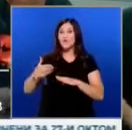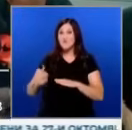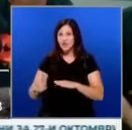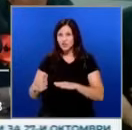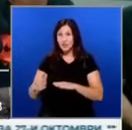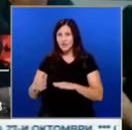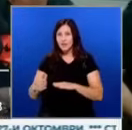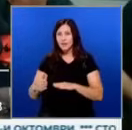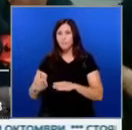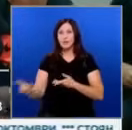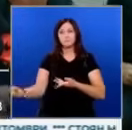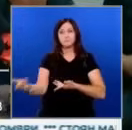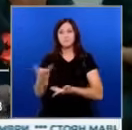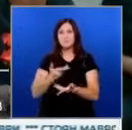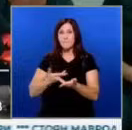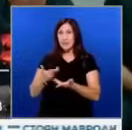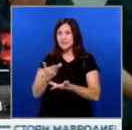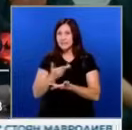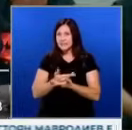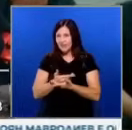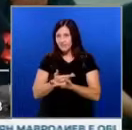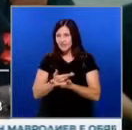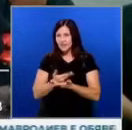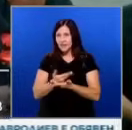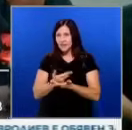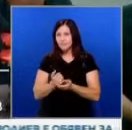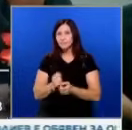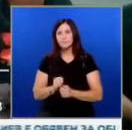на събеседване с